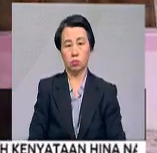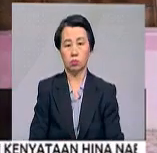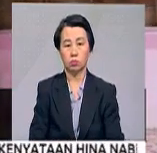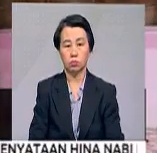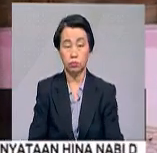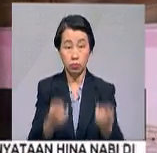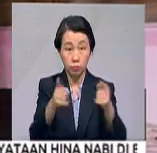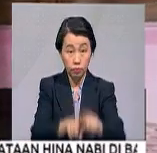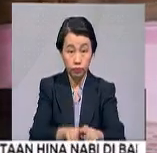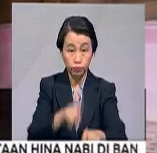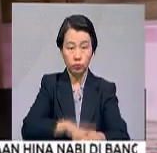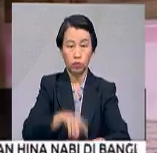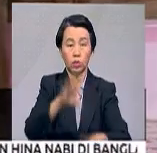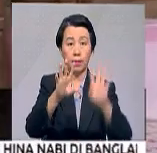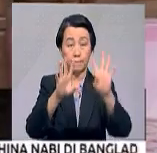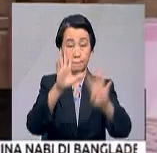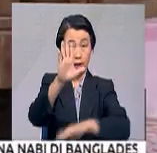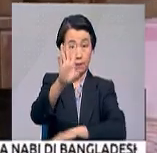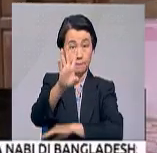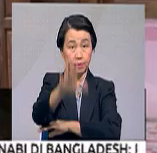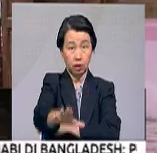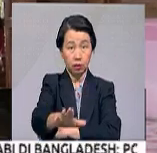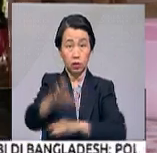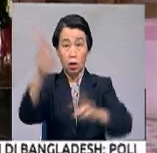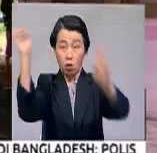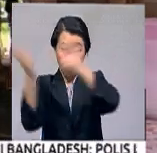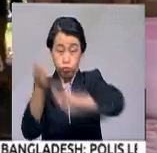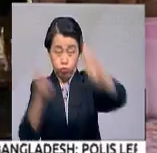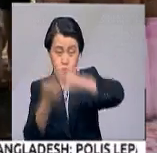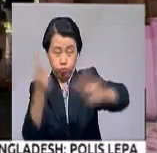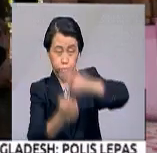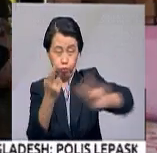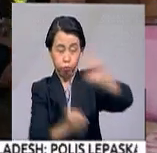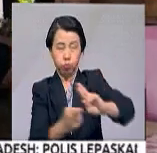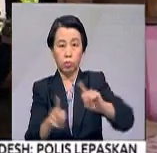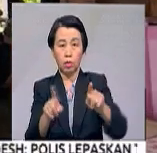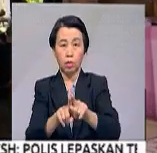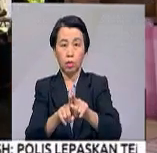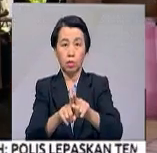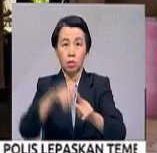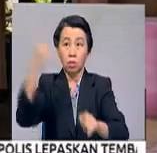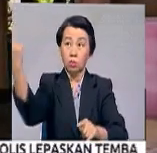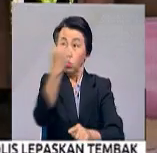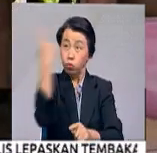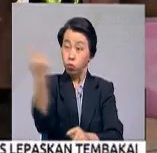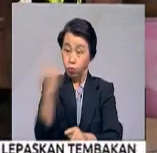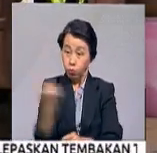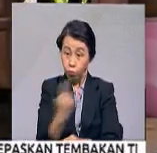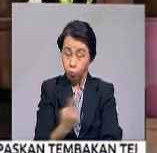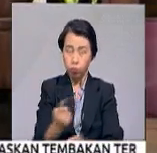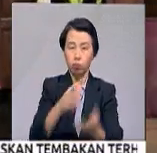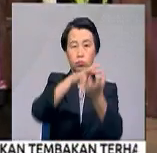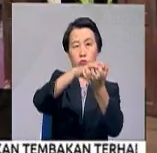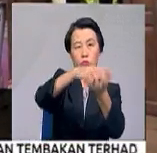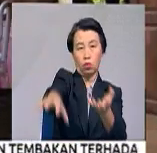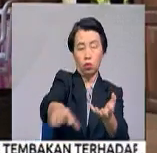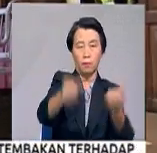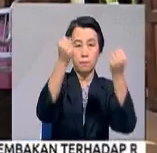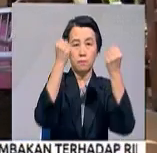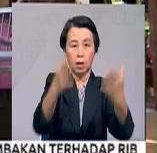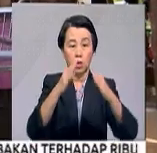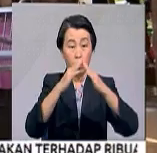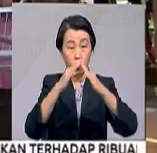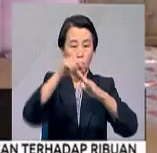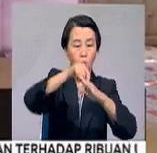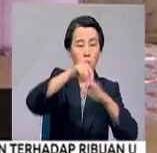Dalam kejadian kira-kira pukul 4 petang semalam, ribut yang didakwa penduduk sebagai belalai darat itu mengakibatkan kerosakan kebanyakan